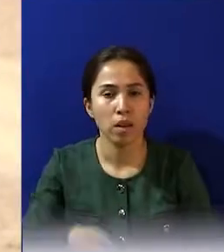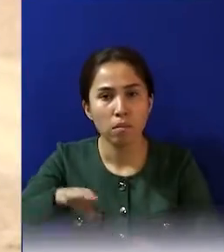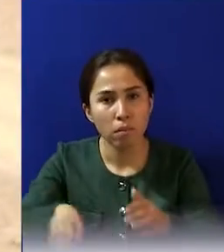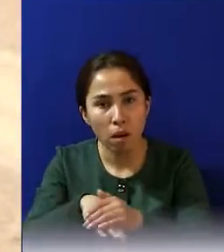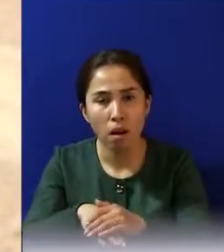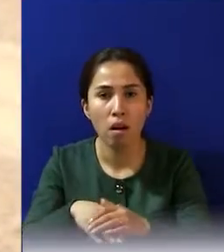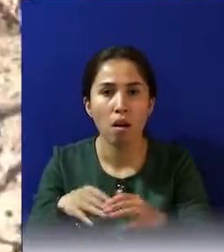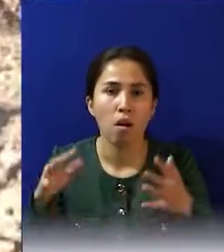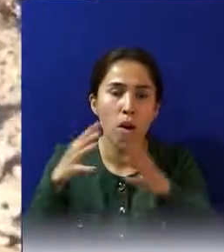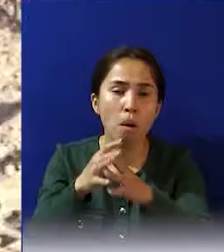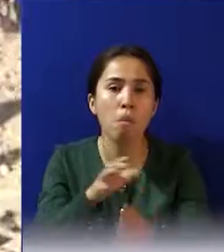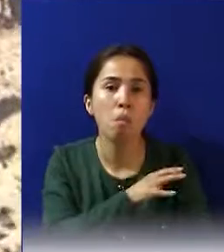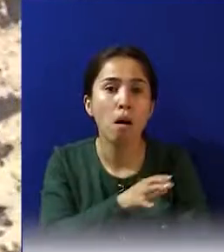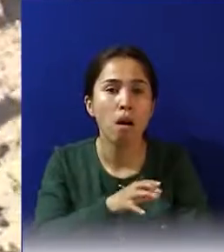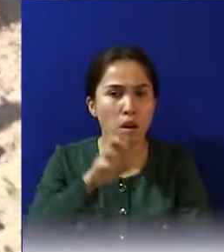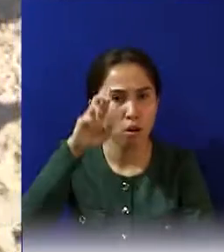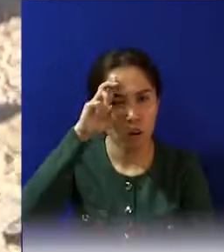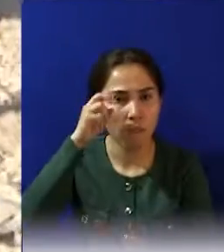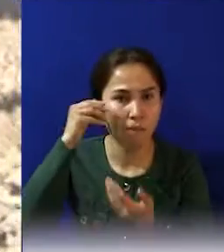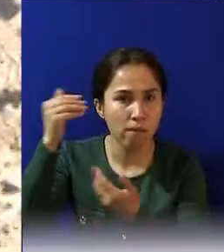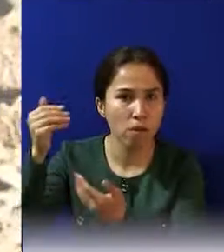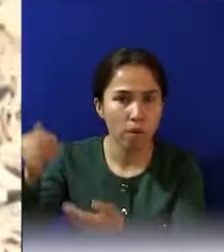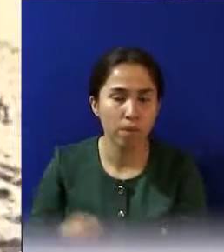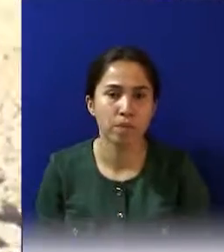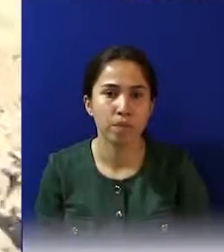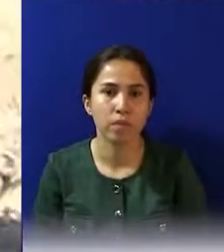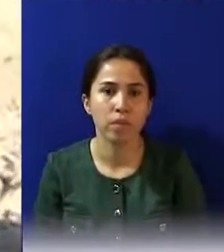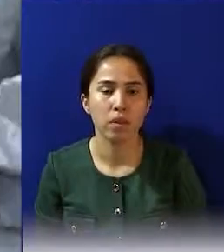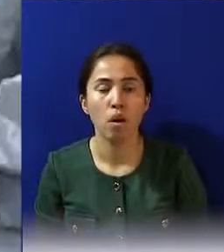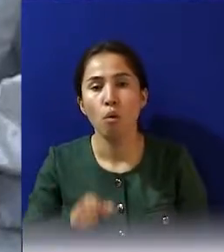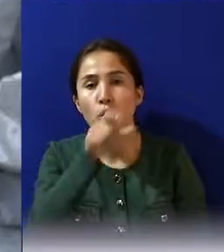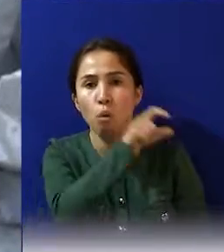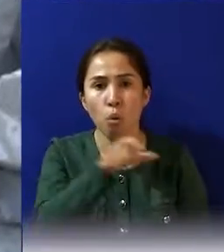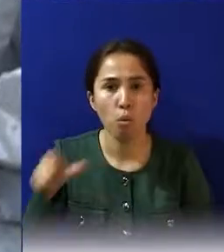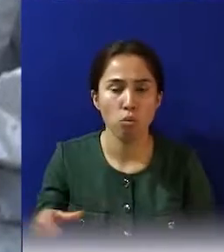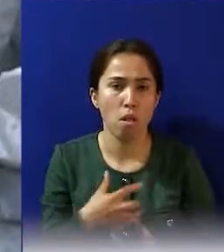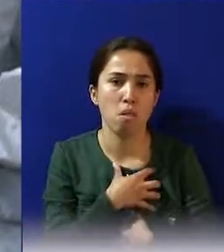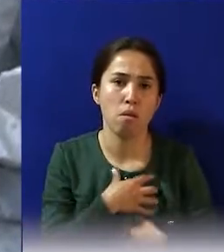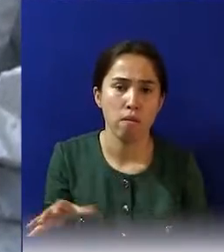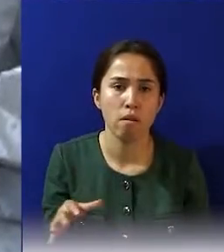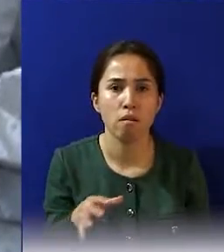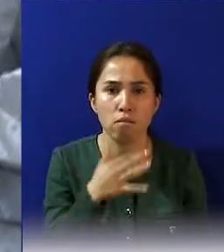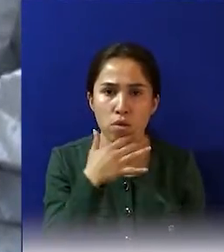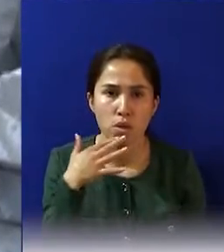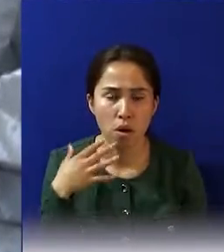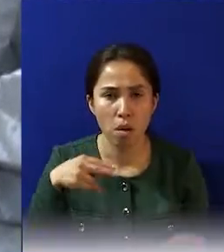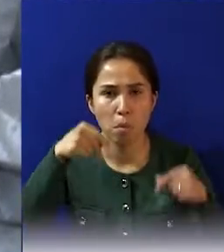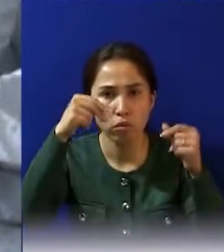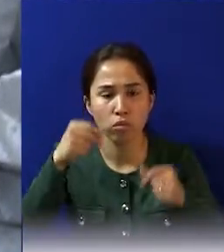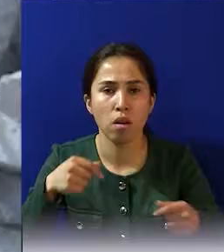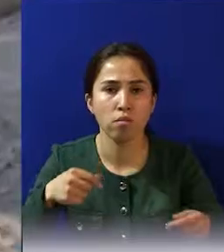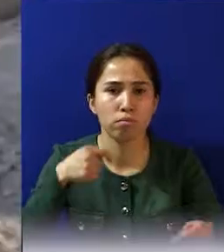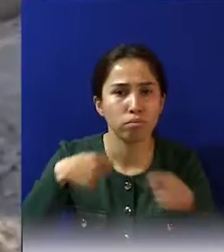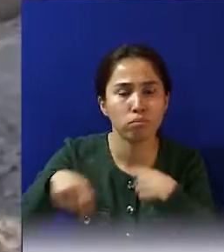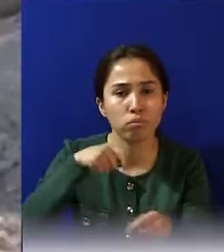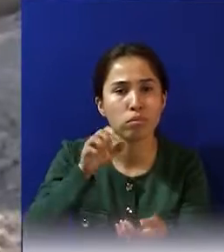богатства принадлежат государству. Однако в погоне за длинным рублем людей это не останавливает. По словам ответственных лиц, такие нарушения